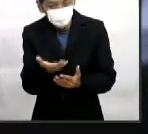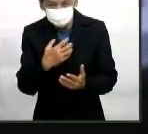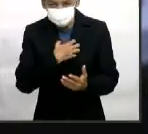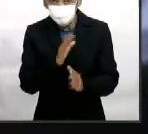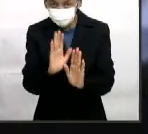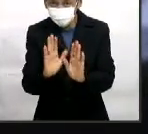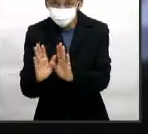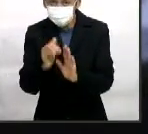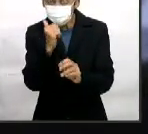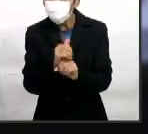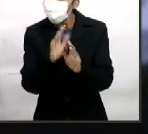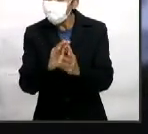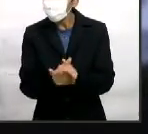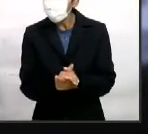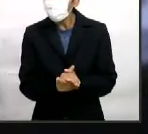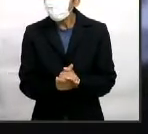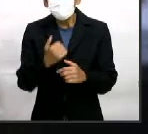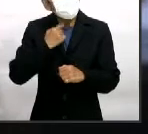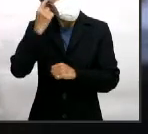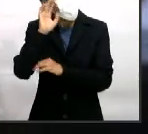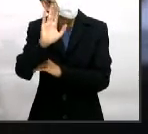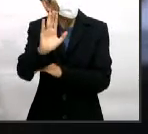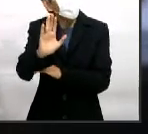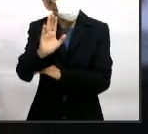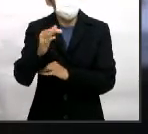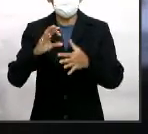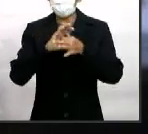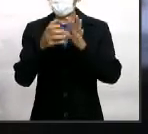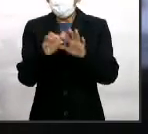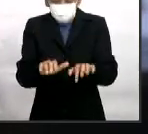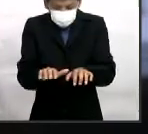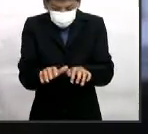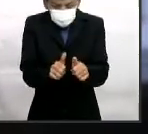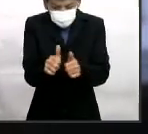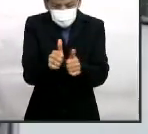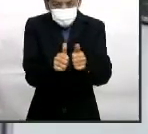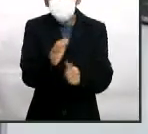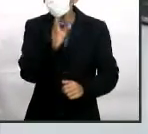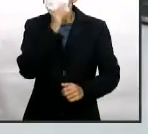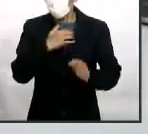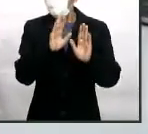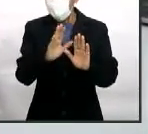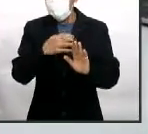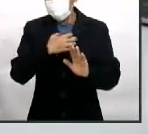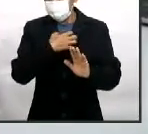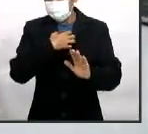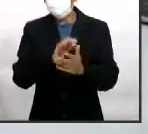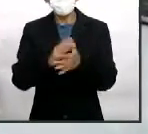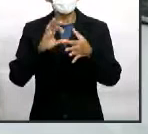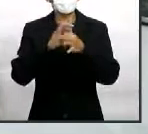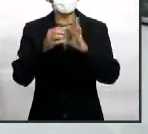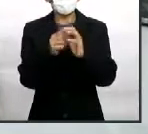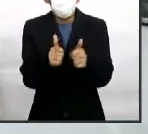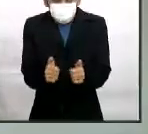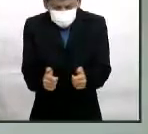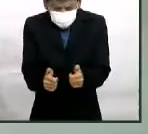นพี่ดิวฝากถึงคุณผู้ชมทางบ้านนิดนึงในมุมมองเกี่ยวกับกีฬาอีสปอร์ตสำหรับคนพิการครับ ถ้าผมจะฝากก็คือว่าอย่างกีฬาอีสปอร์ต